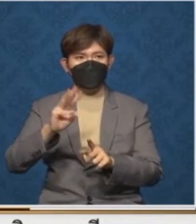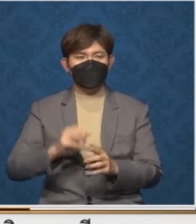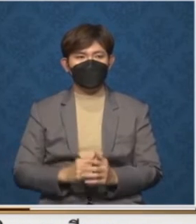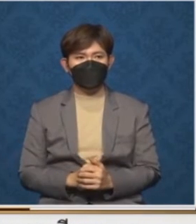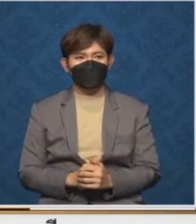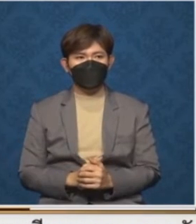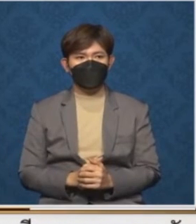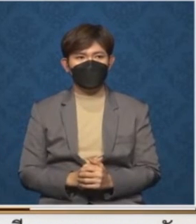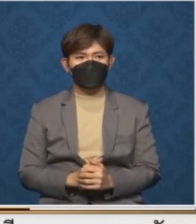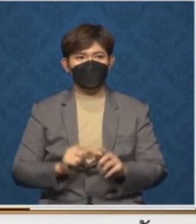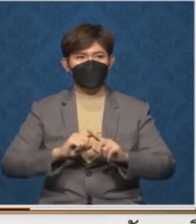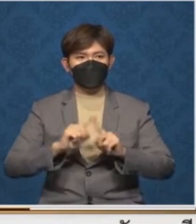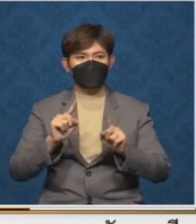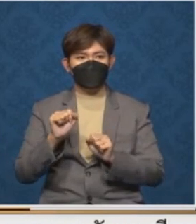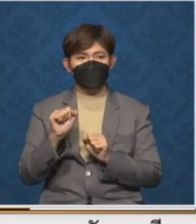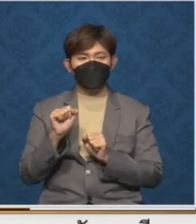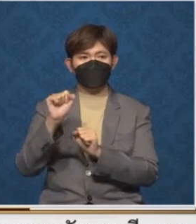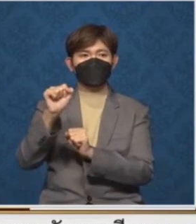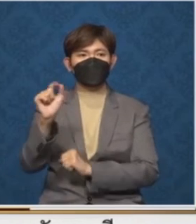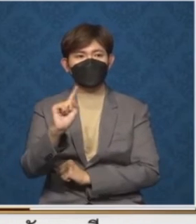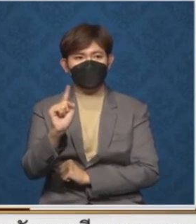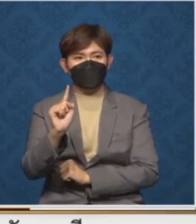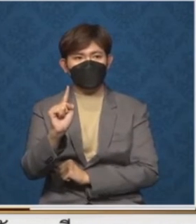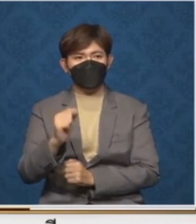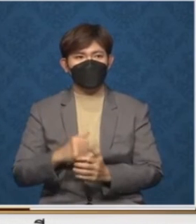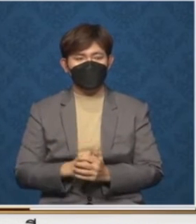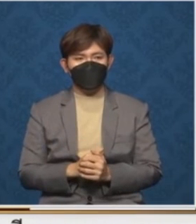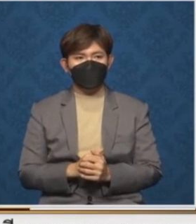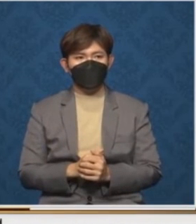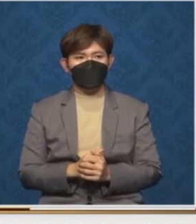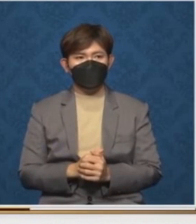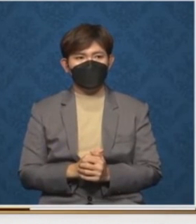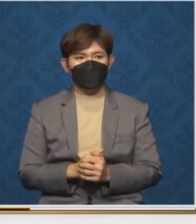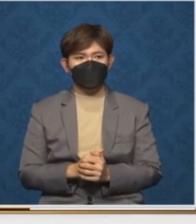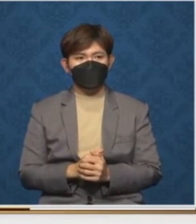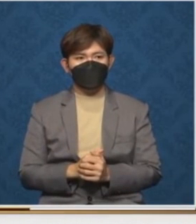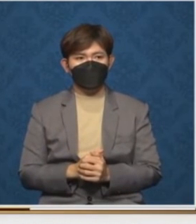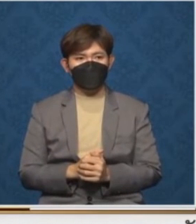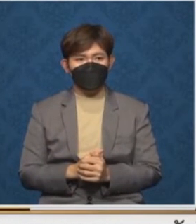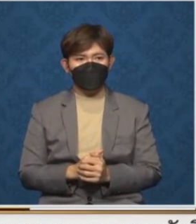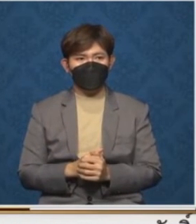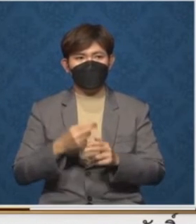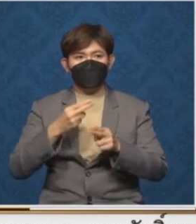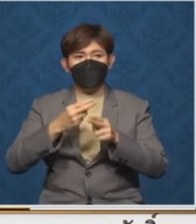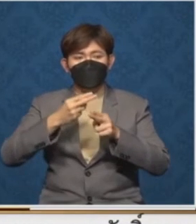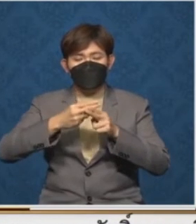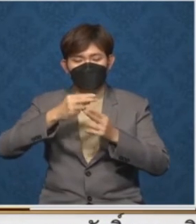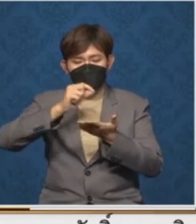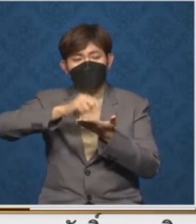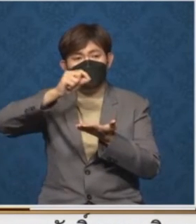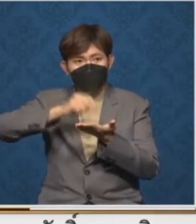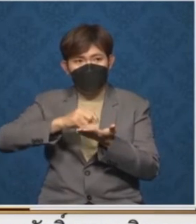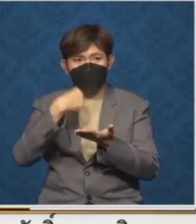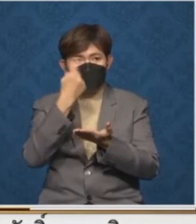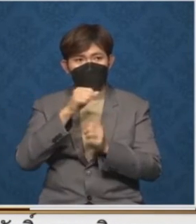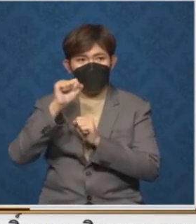่นใจ ผิดาศอีกครั ผมจบมอกค กรกลับ attribute ตางประเทศไทย 77000 ยหวด์ รวมท